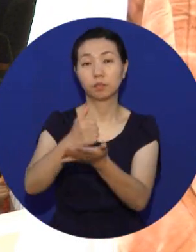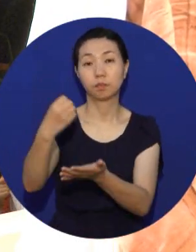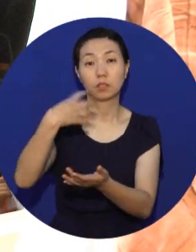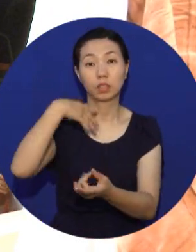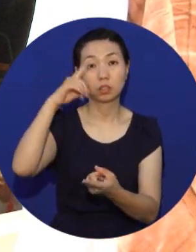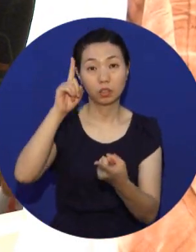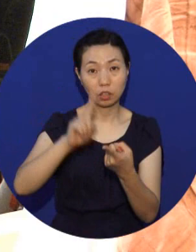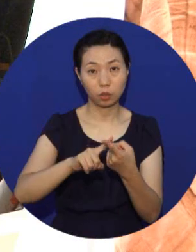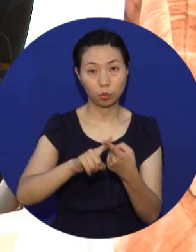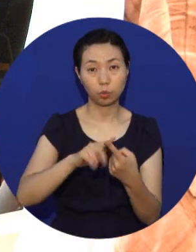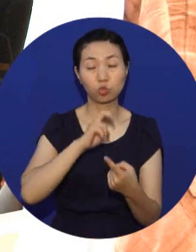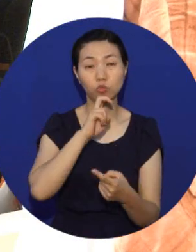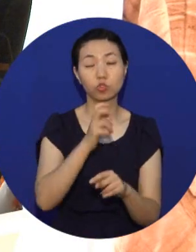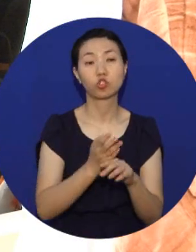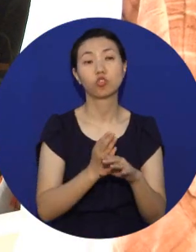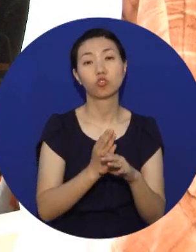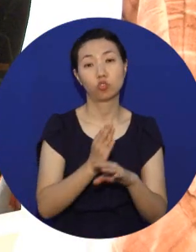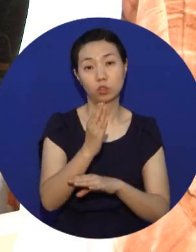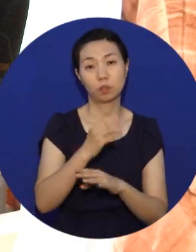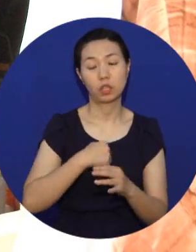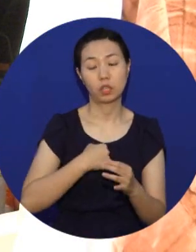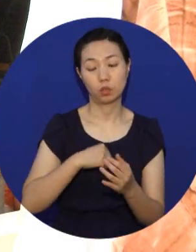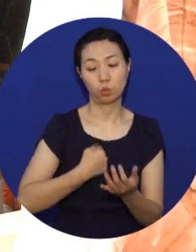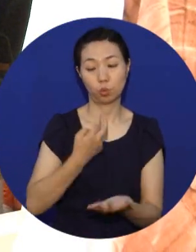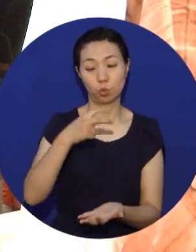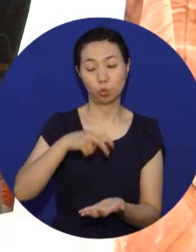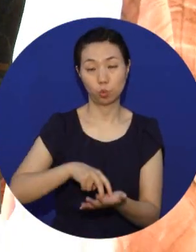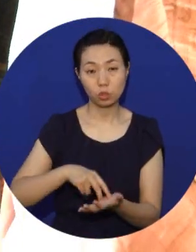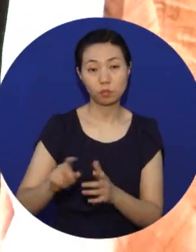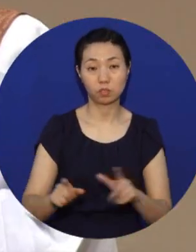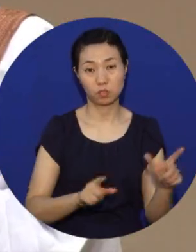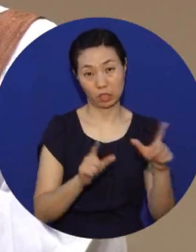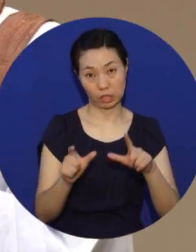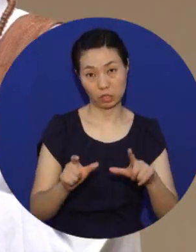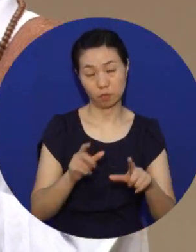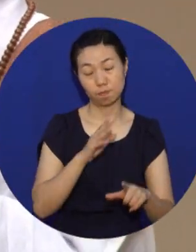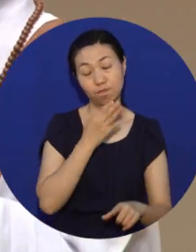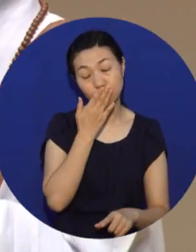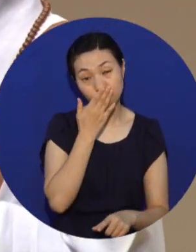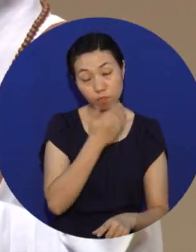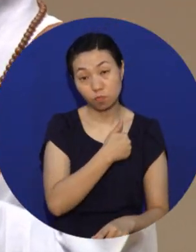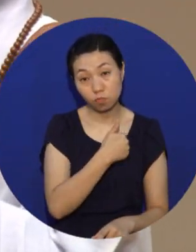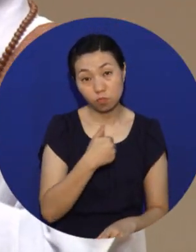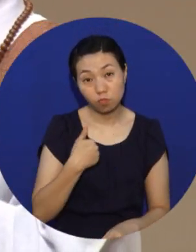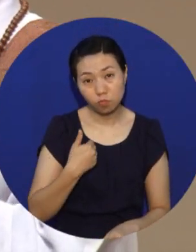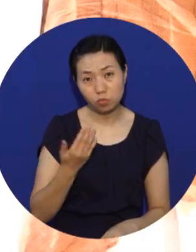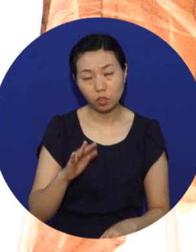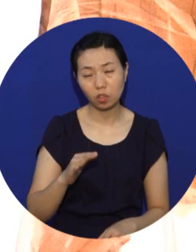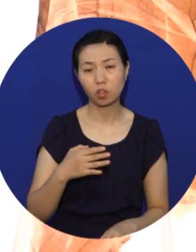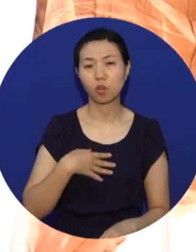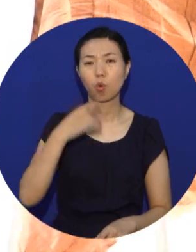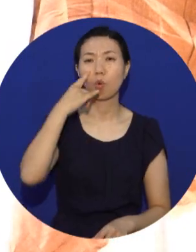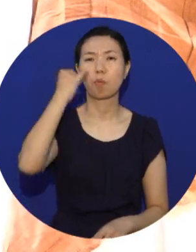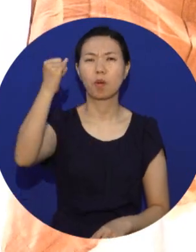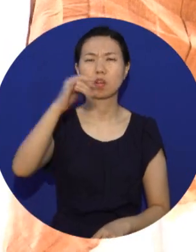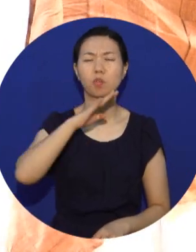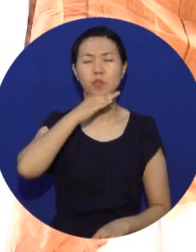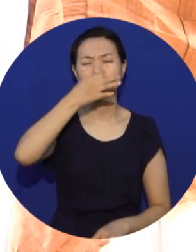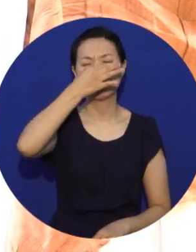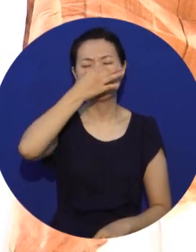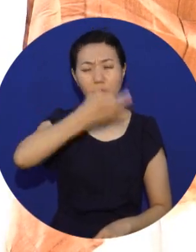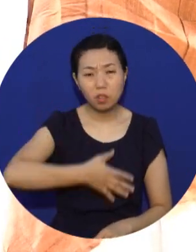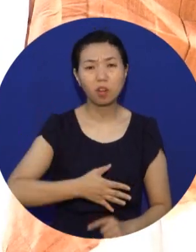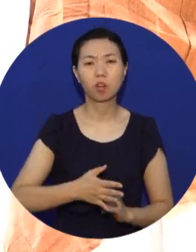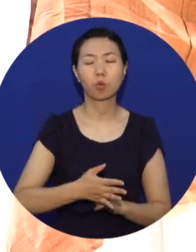20살 이후로 제가 좀 독립적으로 살아가는 게 맞는 것 같긴 한데 또 옆에서 가장 가까운 사람이 너무 힘들어하고 막